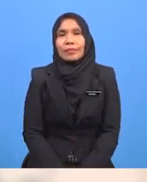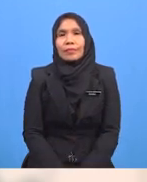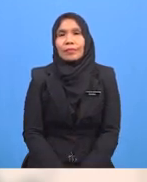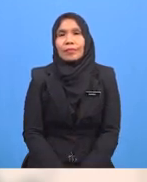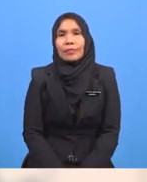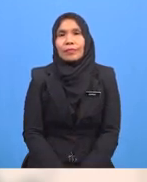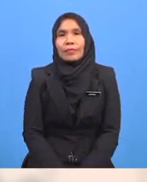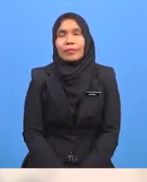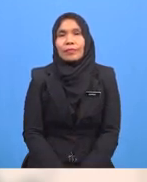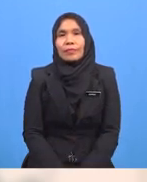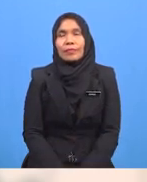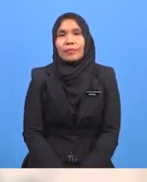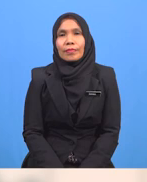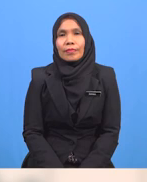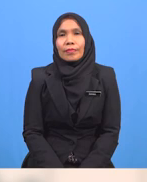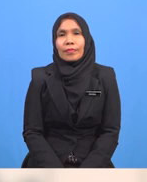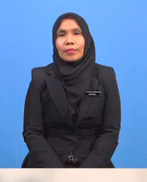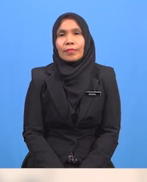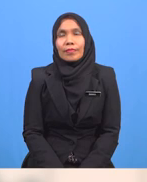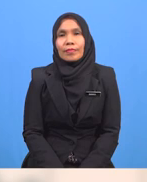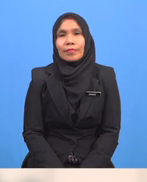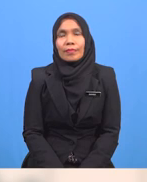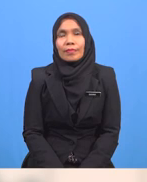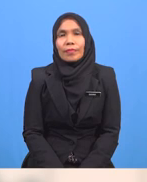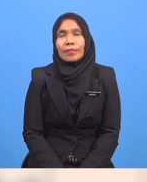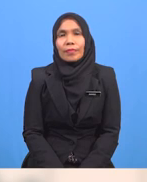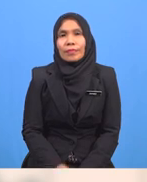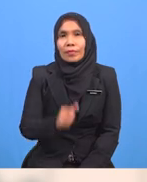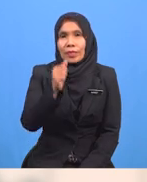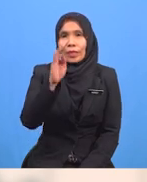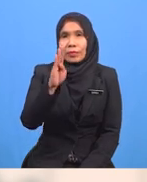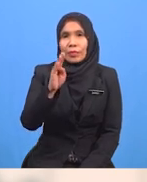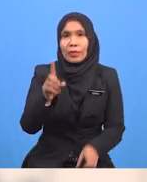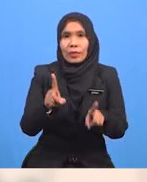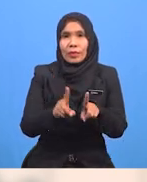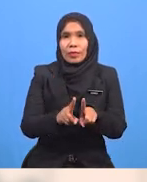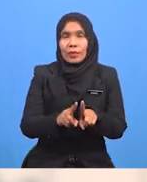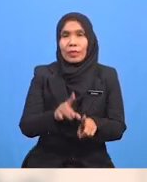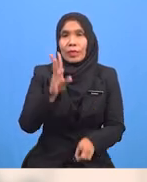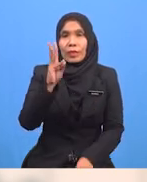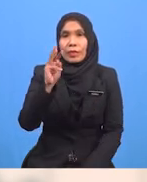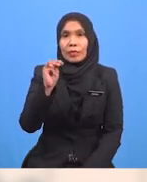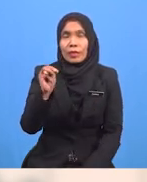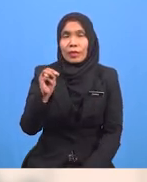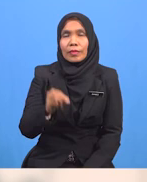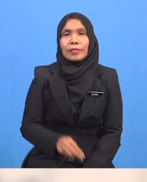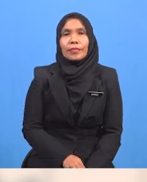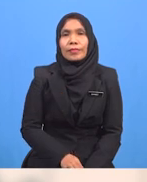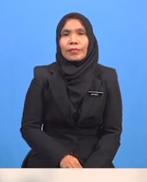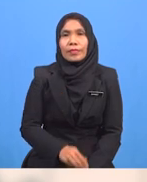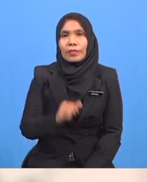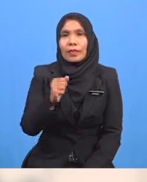bagi pagar tersebut telah diberikan yaitu EB = 6 l y